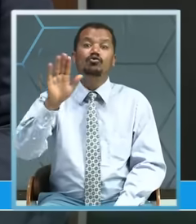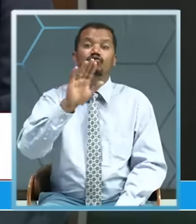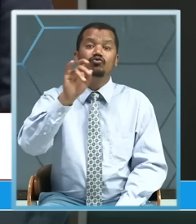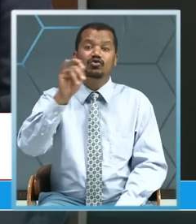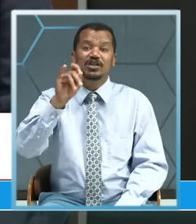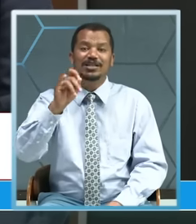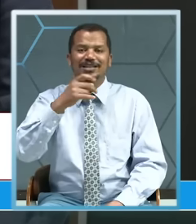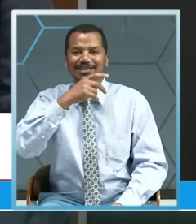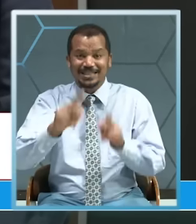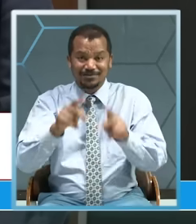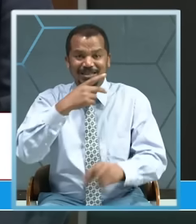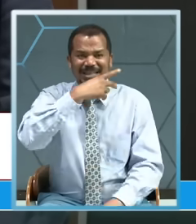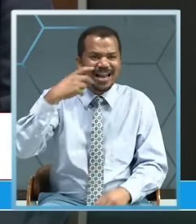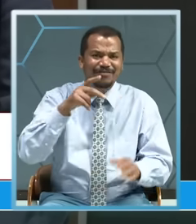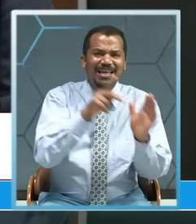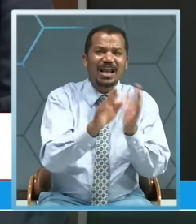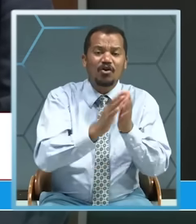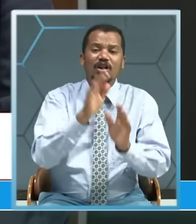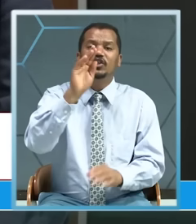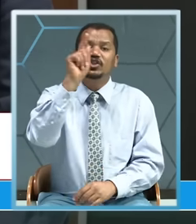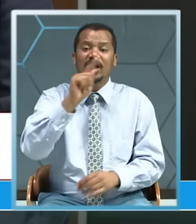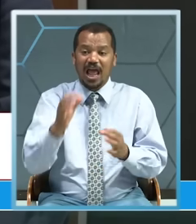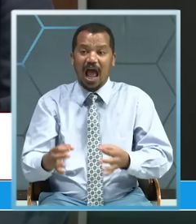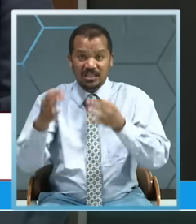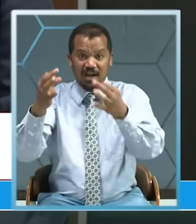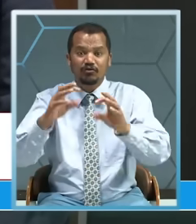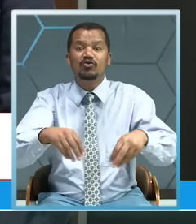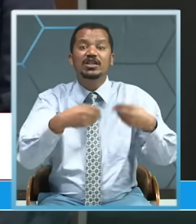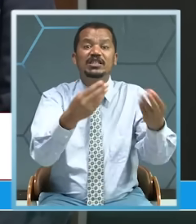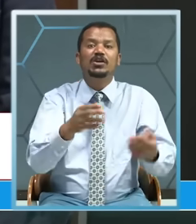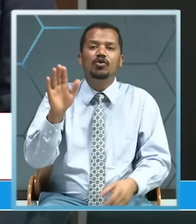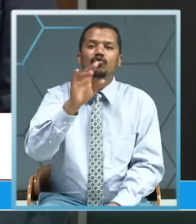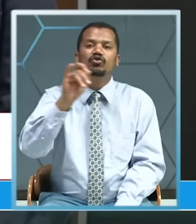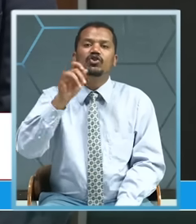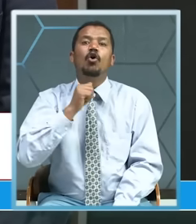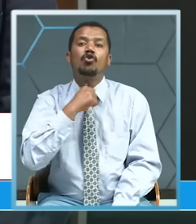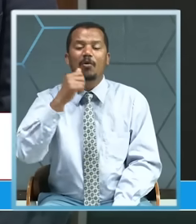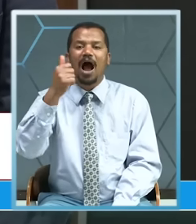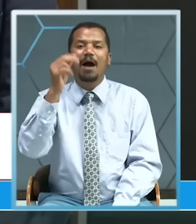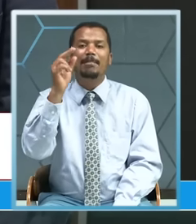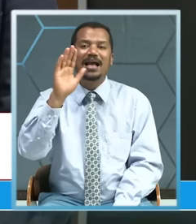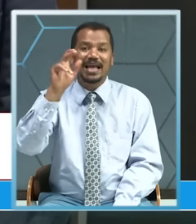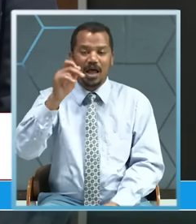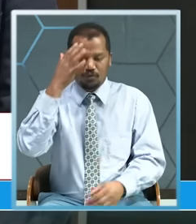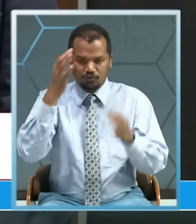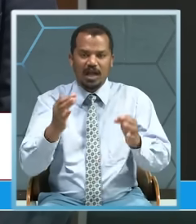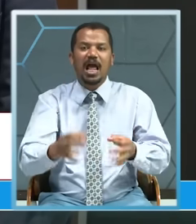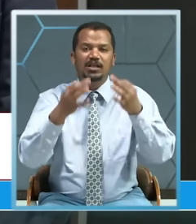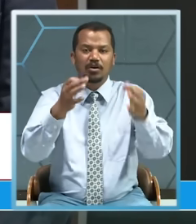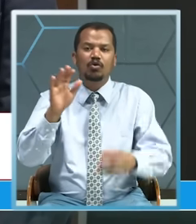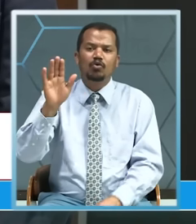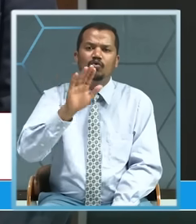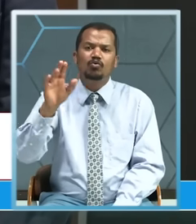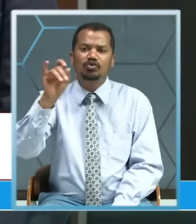የምዕራብ ጉጂ ህዝብ ዘራፊና ገዳይ የሆነውን የሸኔ ቡድን አሳልፎ እንዲሰጥ የጉጂ ኦሮሞ አባገዳዎች ውሳኔ